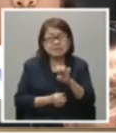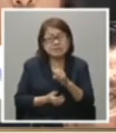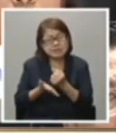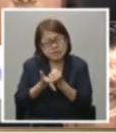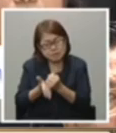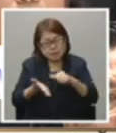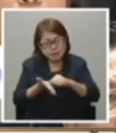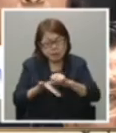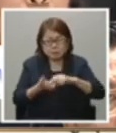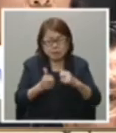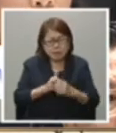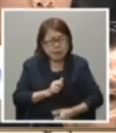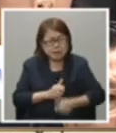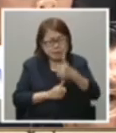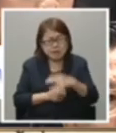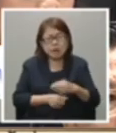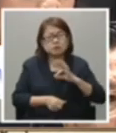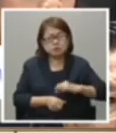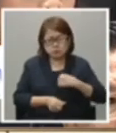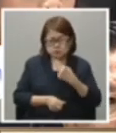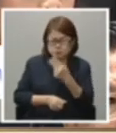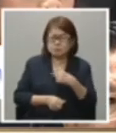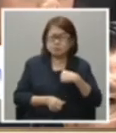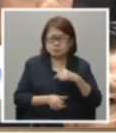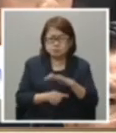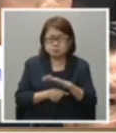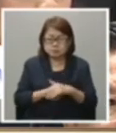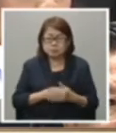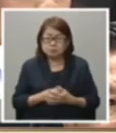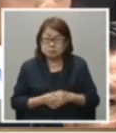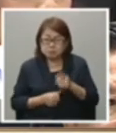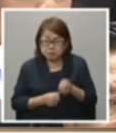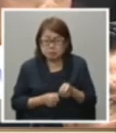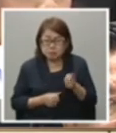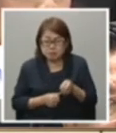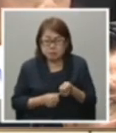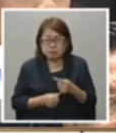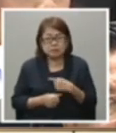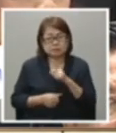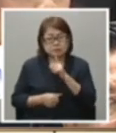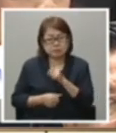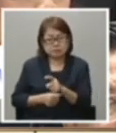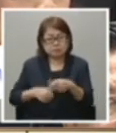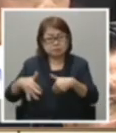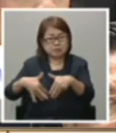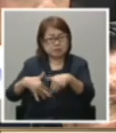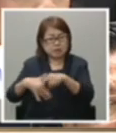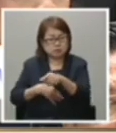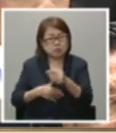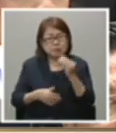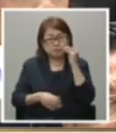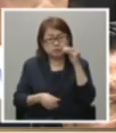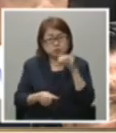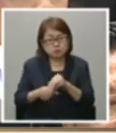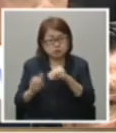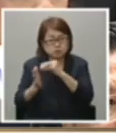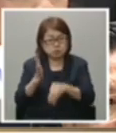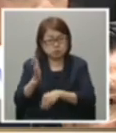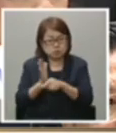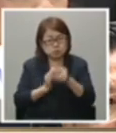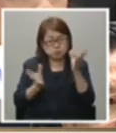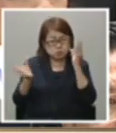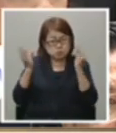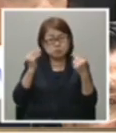เห็นว่าจริงหรือไม่อันนี้คือคำถามที่ฉันจะที่ดิฉันจะถามในโพนะคะประชาชนทุกคนที่ฟังอยู่ณต